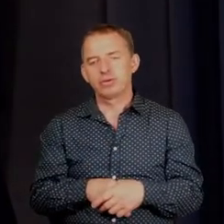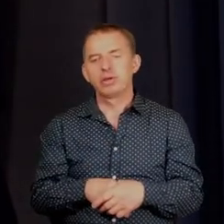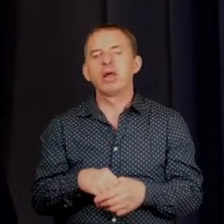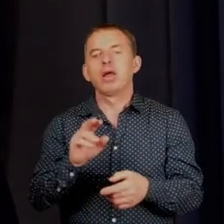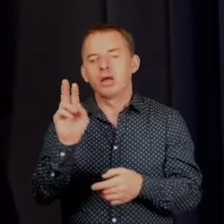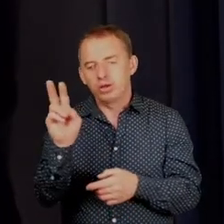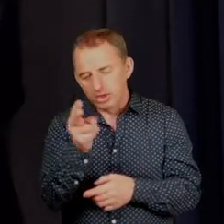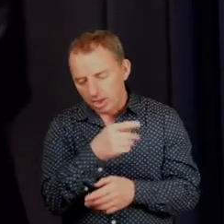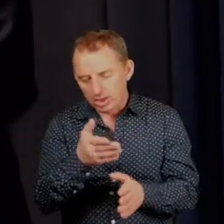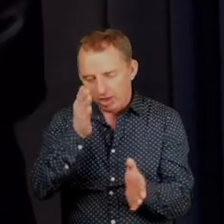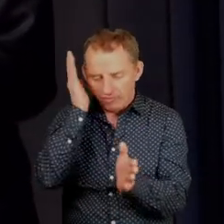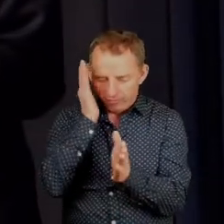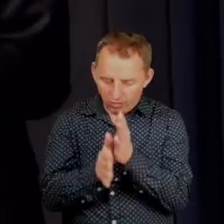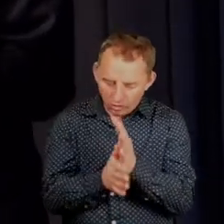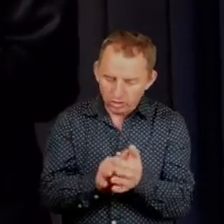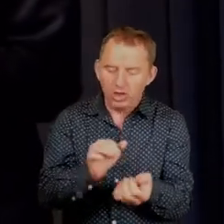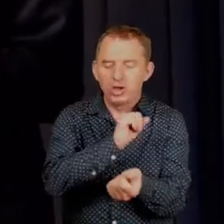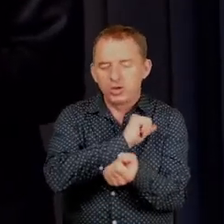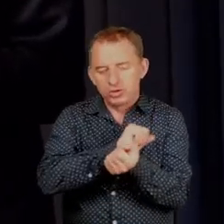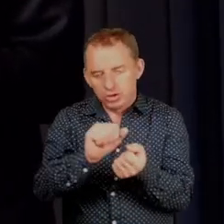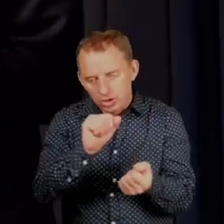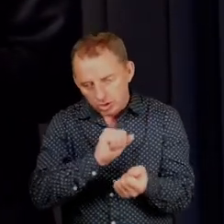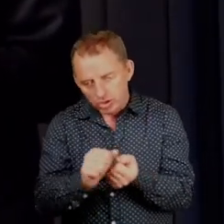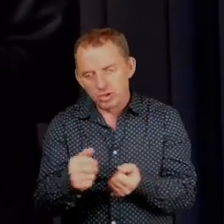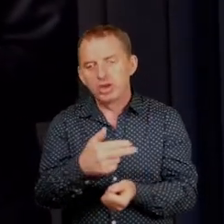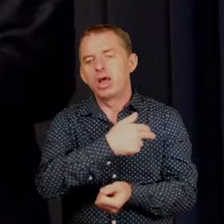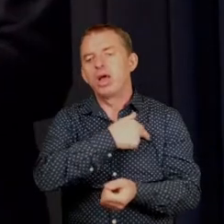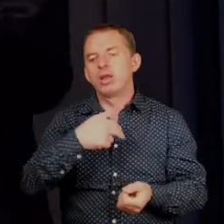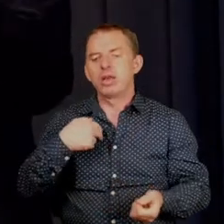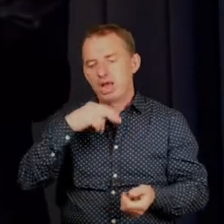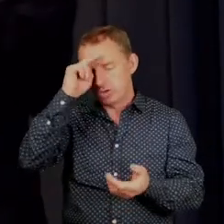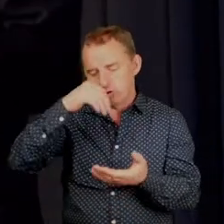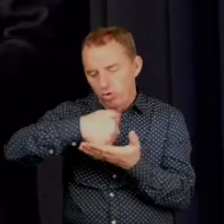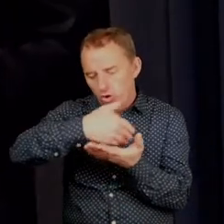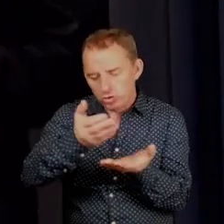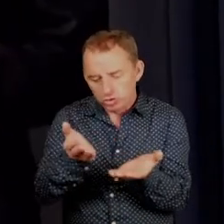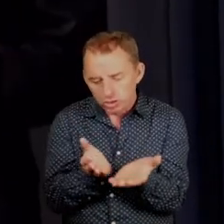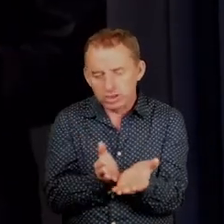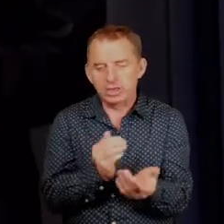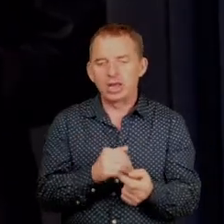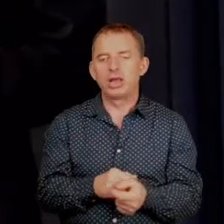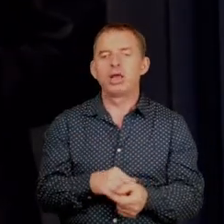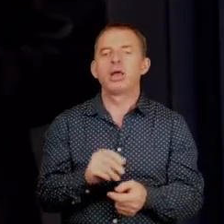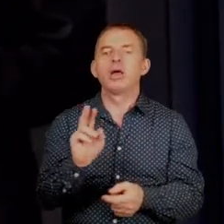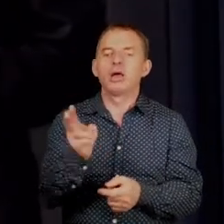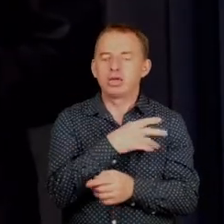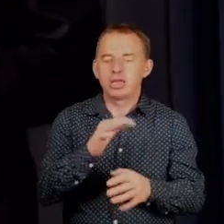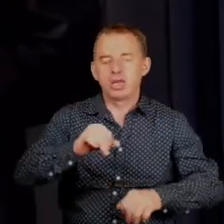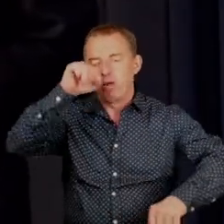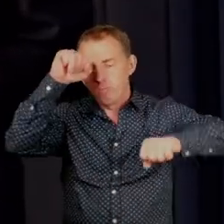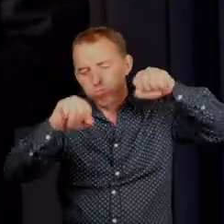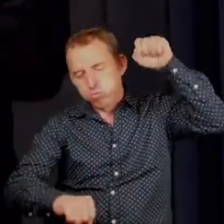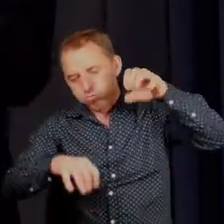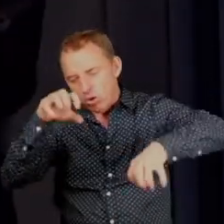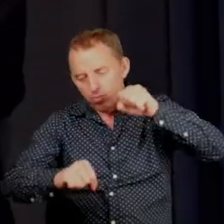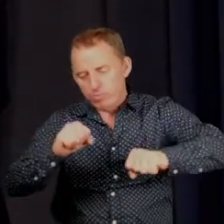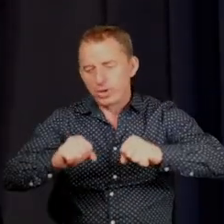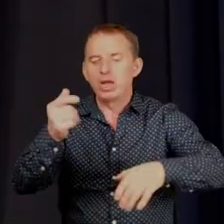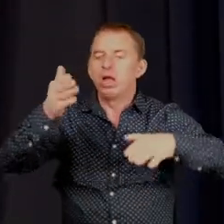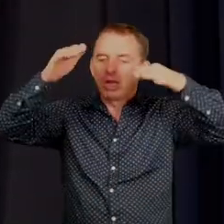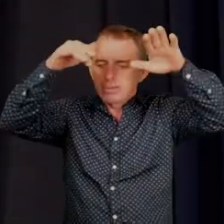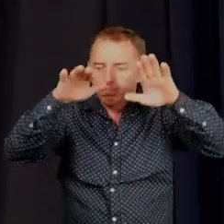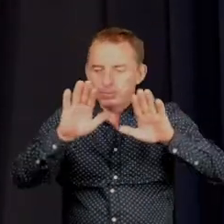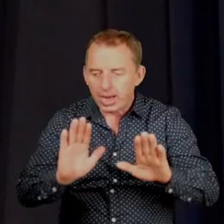Kiedy wojna niszczy naszą ojczyznę. When the bombs drop. Kiedy bomby spadają. And the buildings